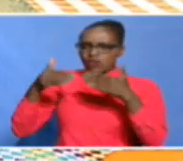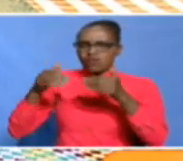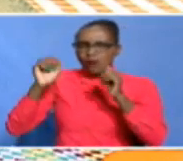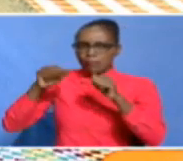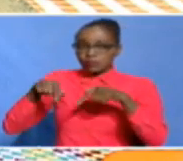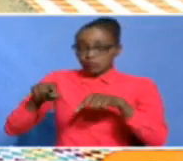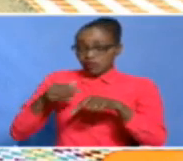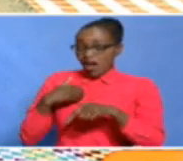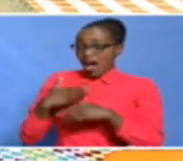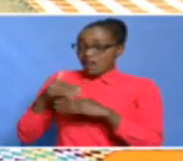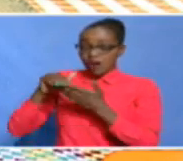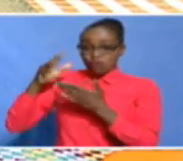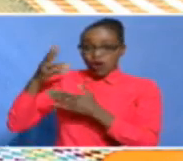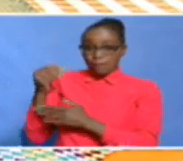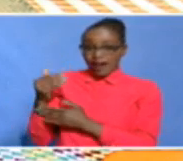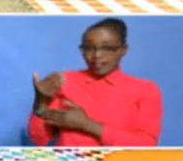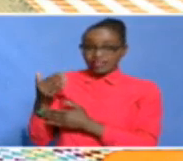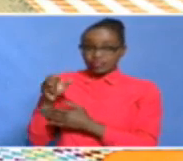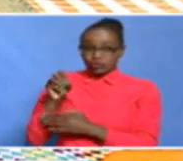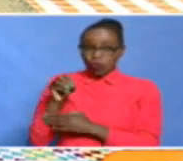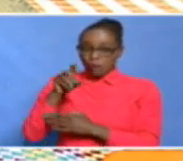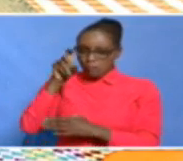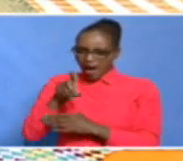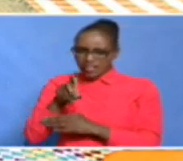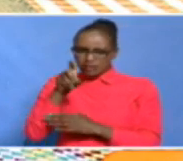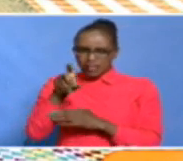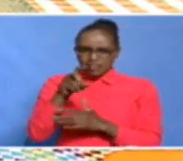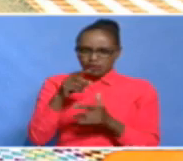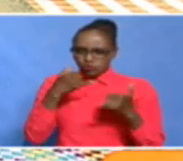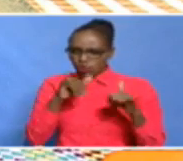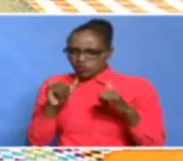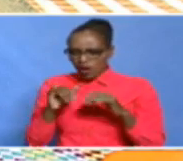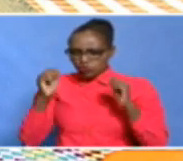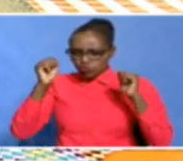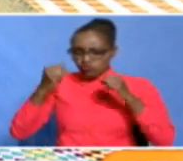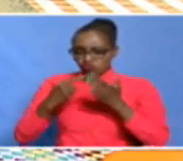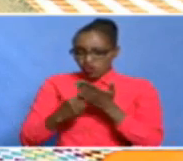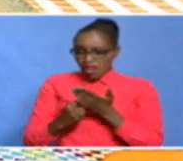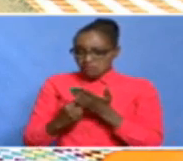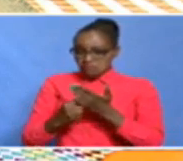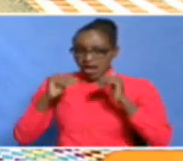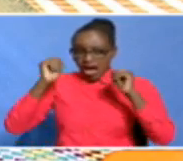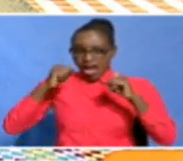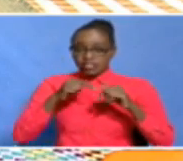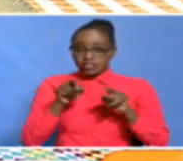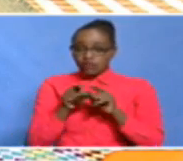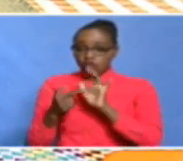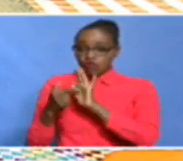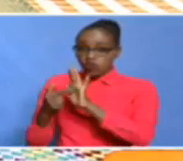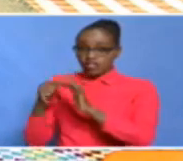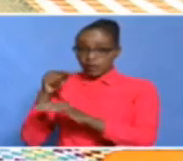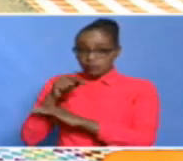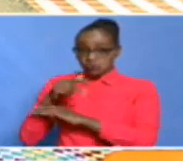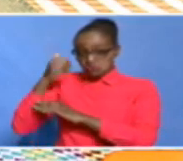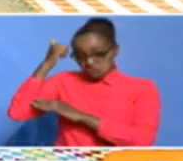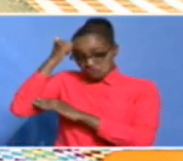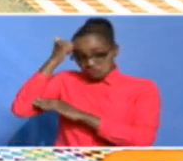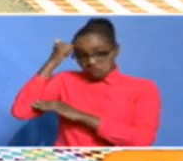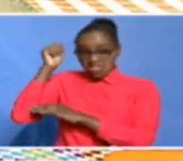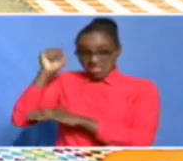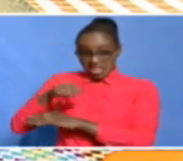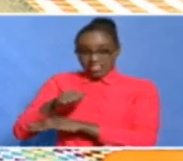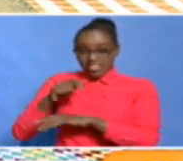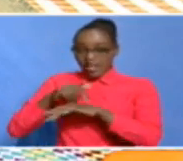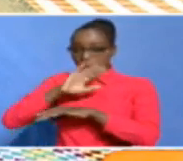wa yeye naye kuwa na kipato kikubwa. Sasa ni lazima tuchangizane. Nakuelewa, lakini ni kama vile Rashid, tuseme wewe unasoma.